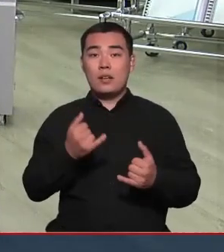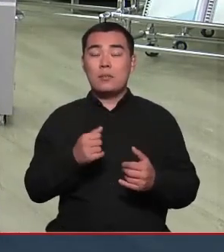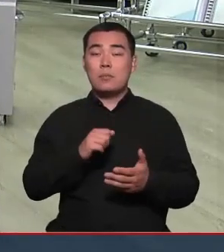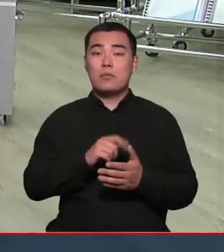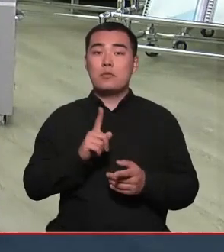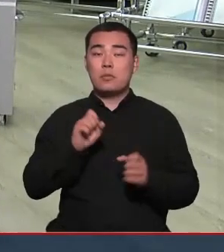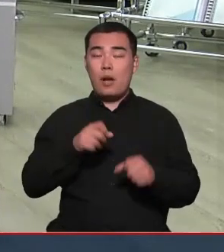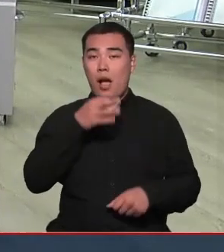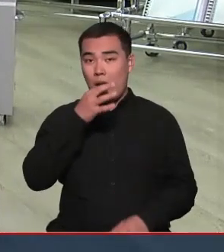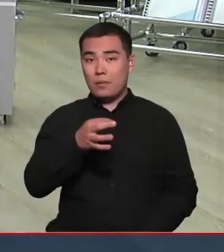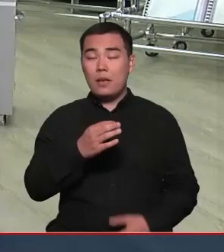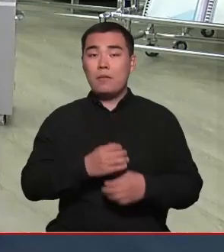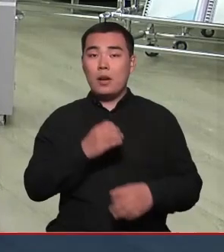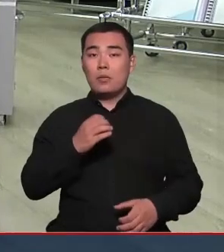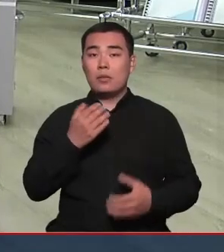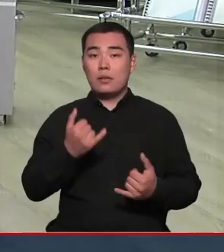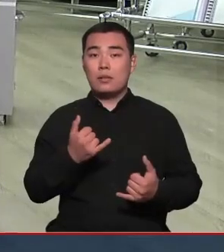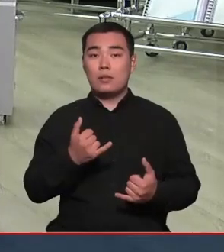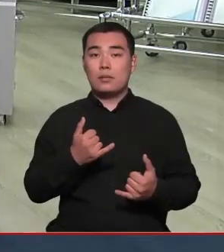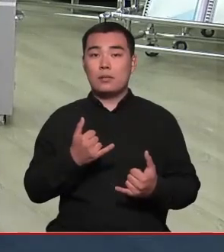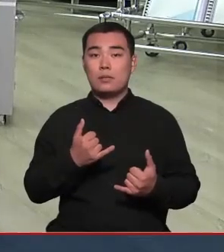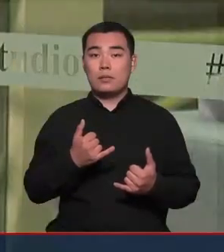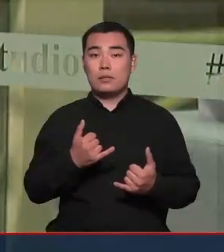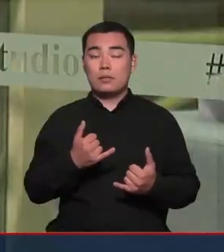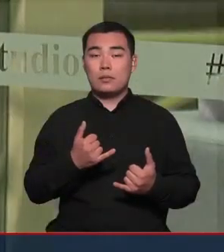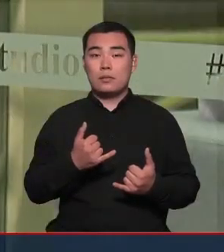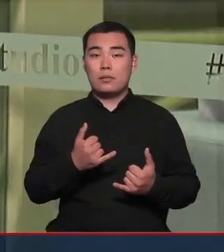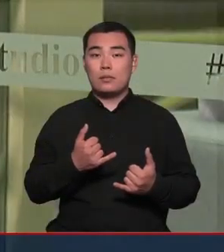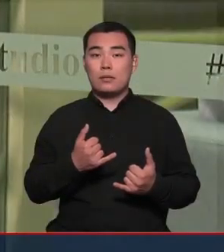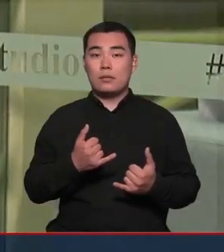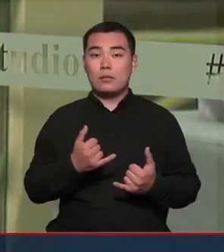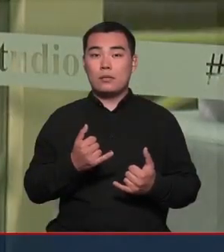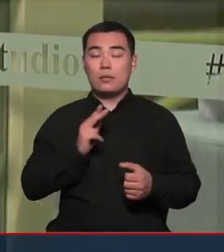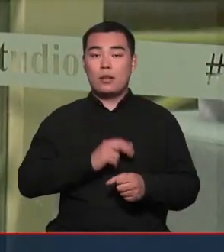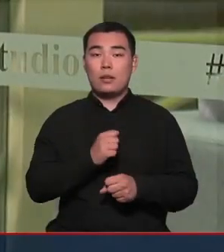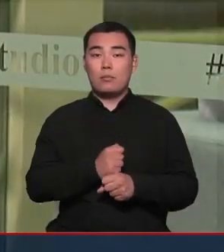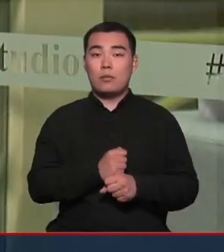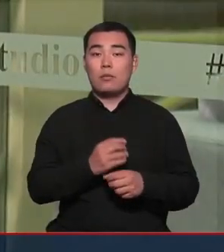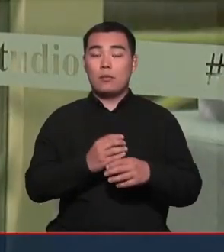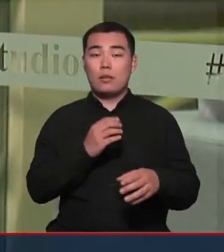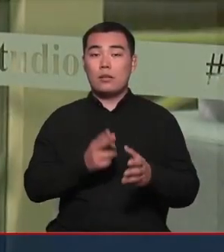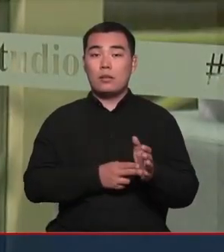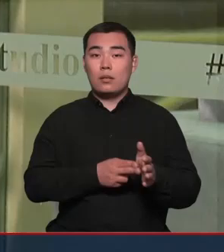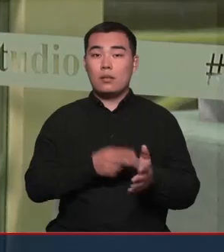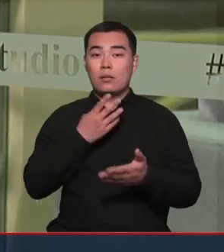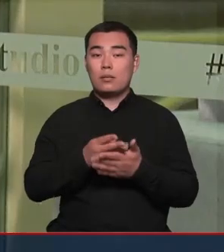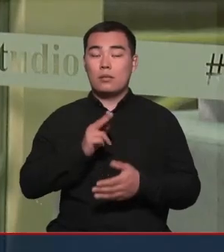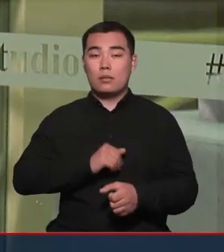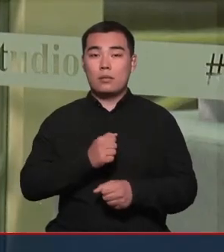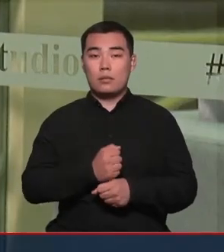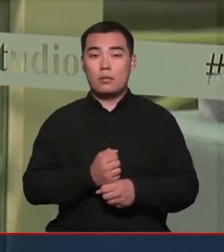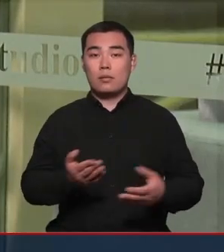не айтасыз? Вагондар ескереу, бірақ оларда ремонт жасауға тұрмысады.